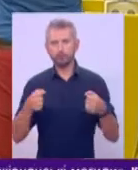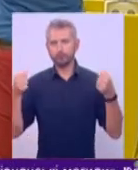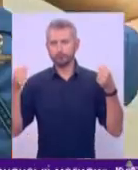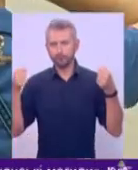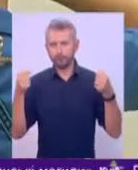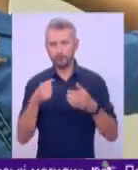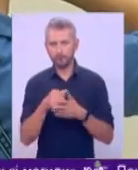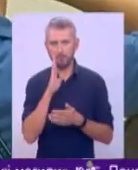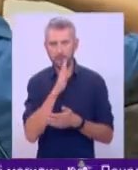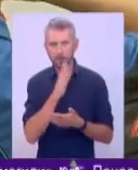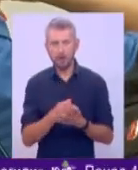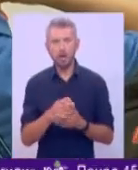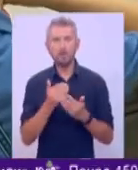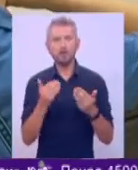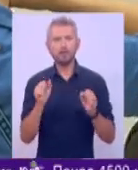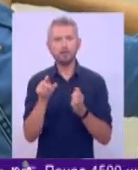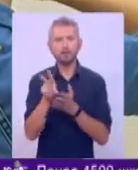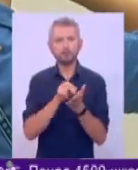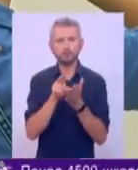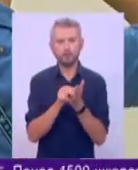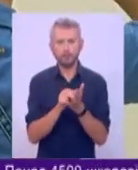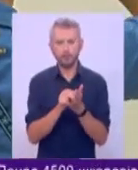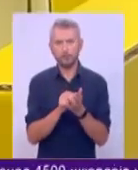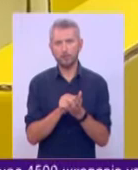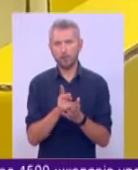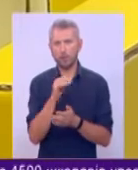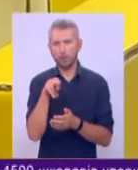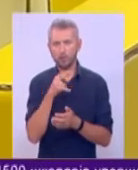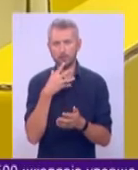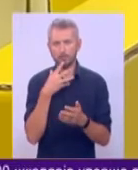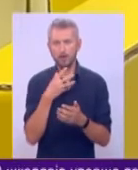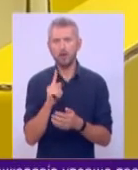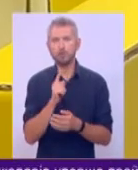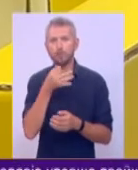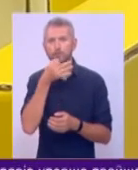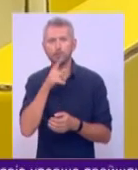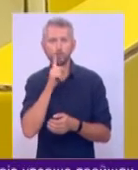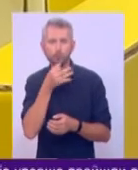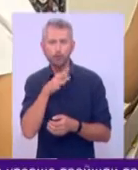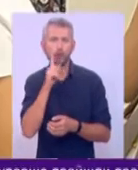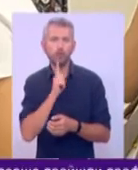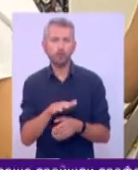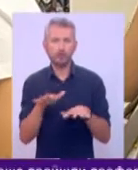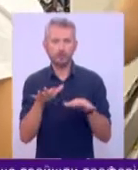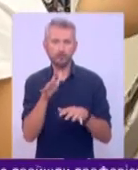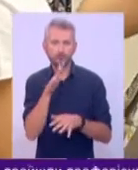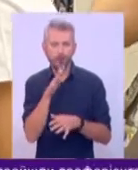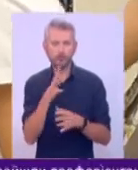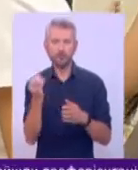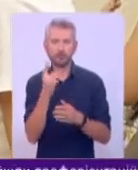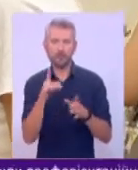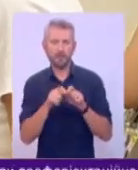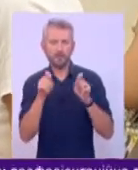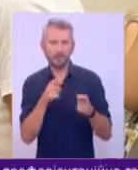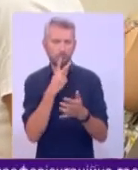На виставці можна завантажити QR-коди цих місць на свій смартфон, аби в будь-який зручний час ще раз побувати у світі київської